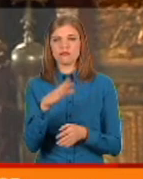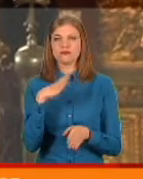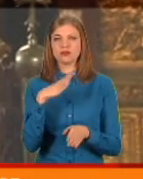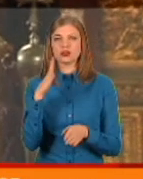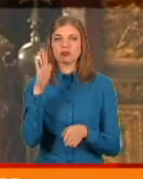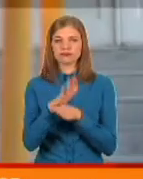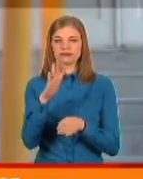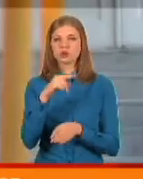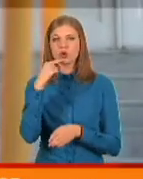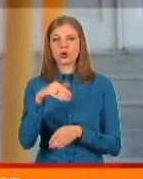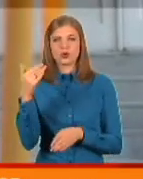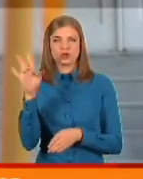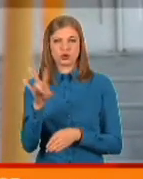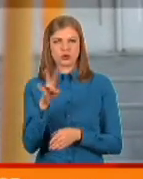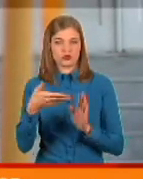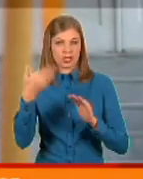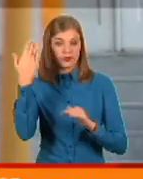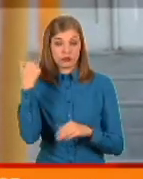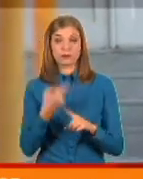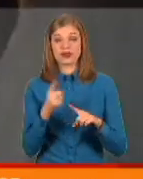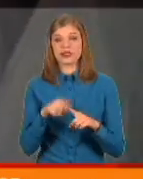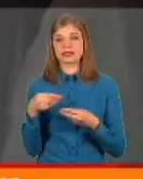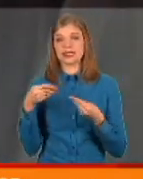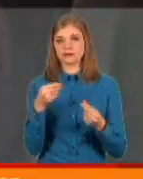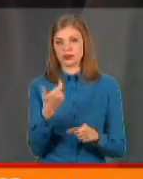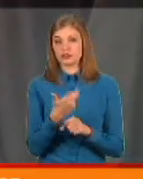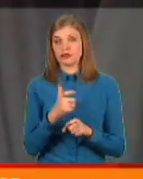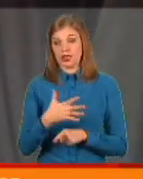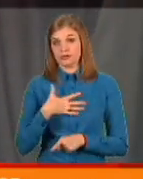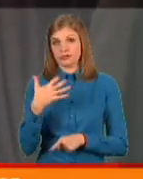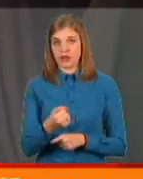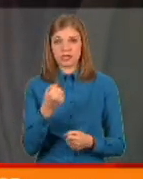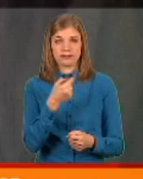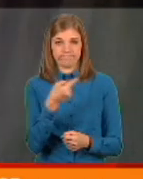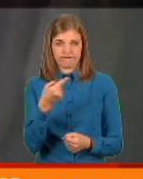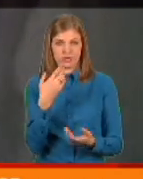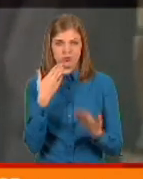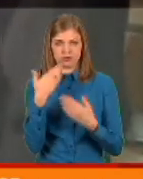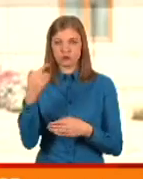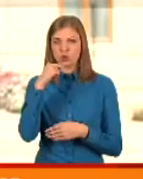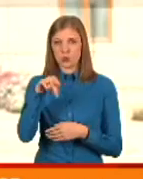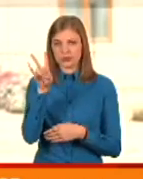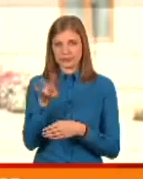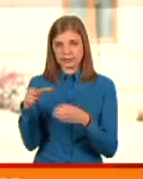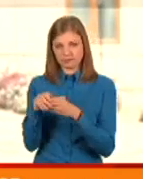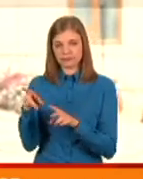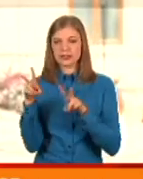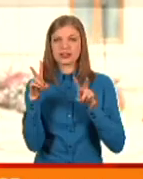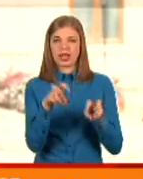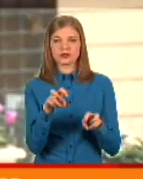накладеної на них Російською православною церквою. Це спричинило вкрай негативну реакцію російських церковників, які